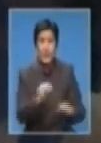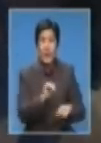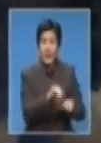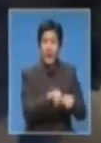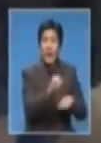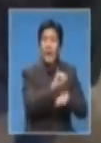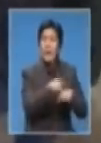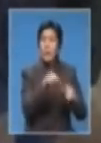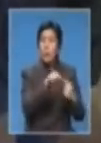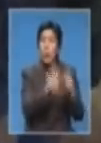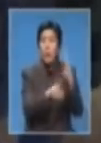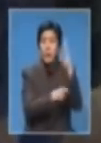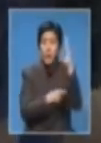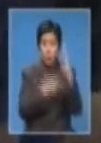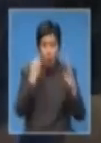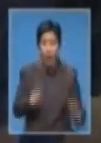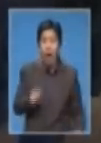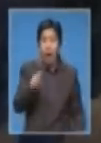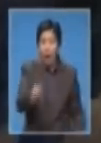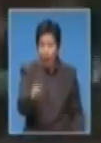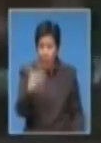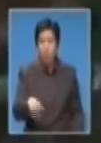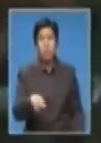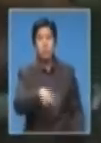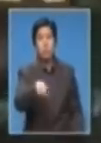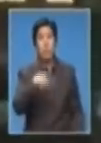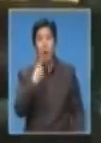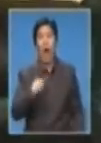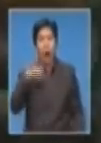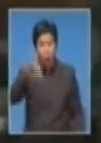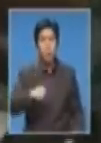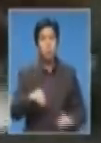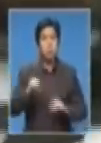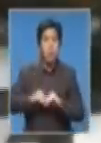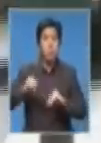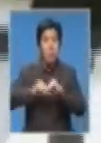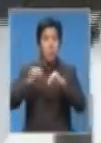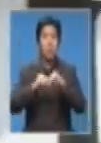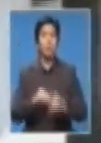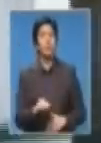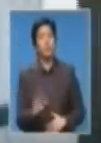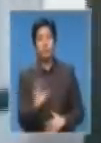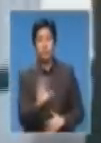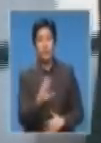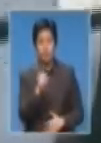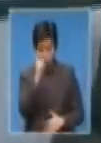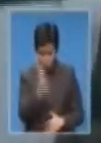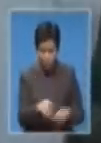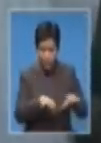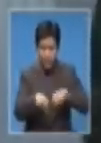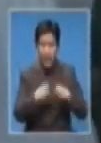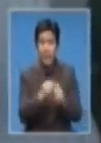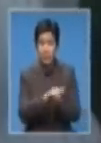นี้ให้เจ้าของสวนยางไปแล้วบอกผู้กรีดเดือดร้อนนี่ผู้กรีดก็จะเอาอีกนะอันนี้มันไม่ได้นะท่านต้องไปจัดระเบียบของท่านให้